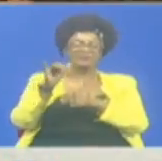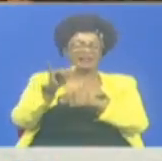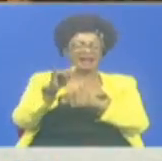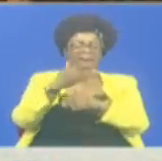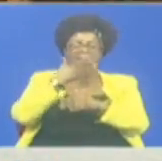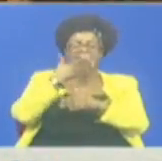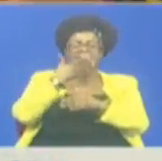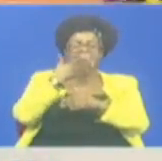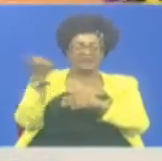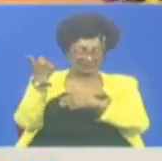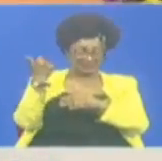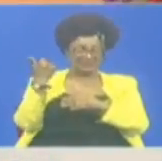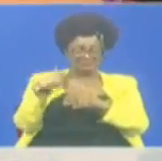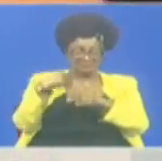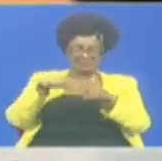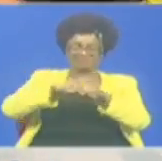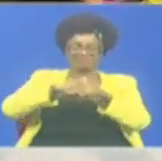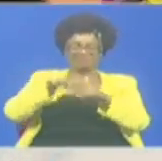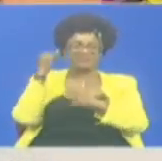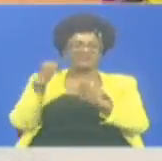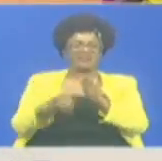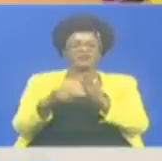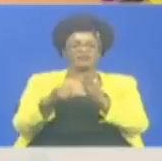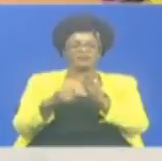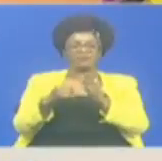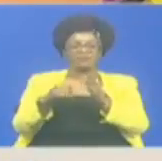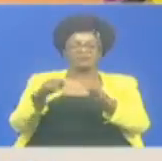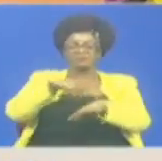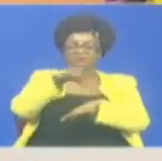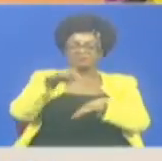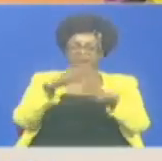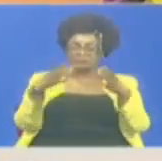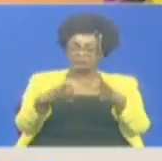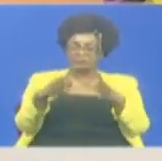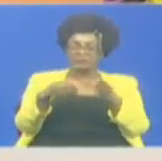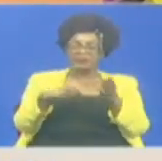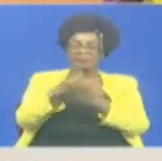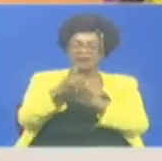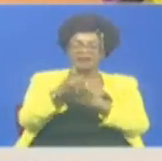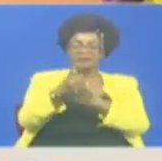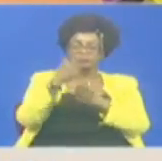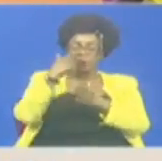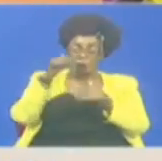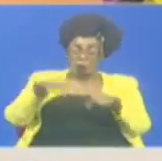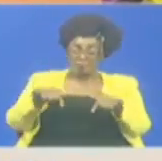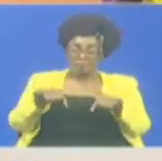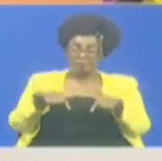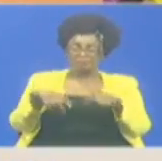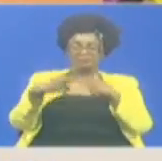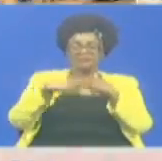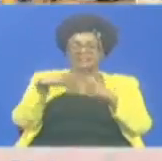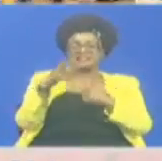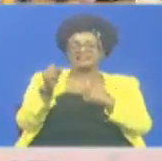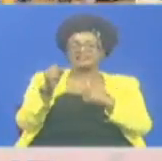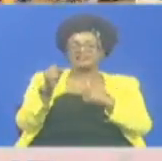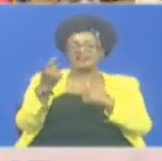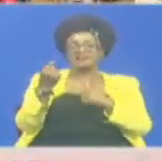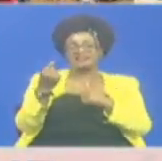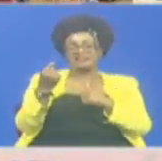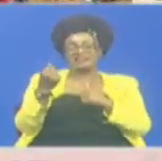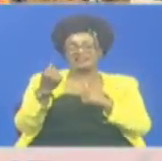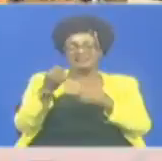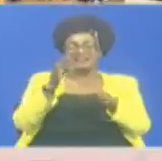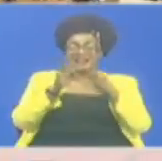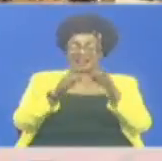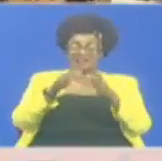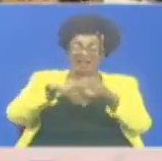kumbuka nilicheza ya mwisho. Ilikuwa national team tulikuwa tunalipwa home 75 shillings. Tulikienda away tunalipwa 150 only,